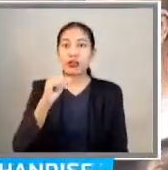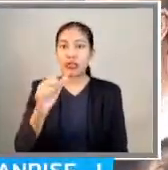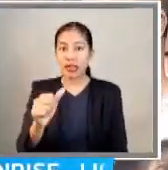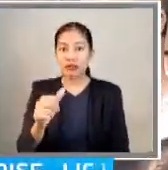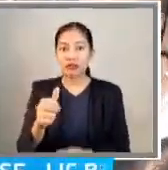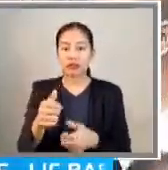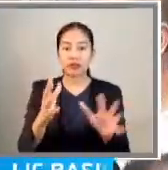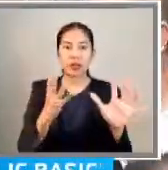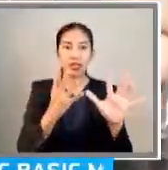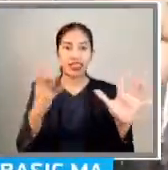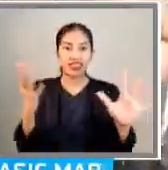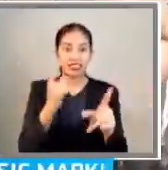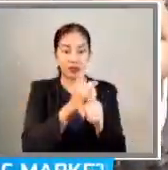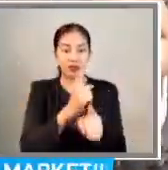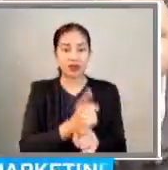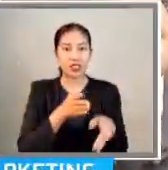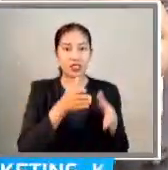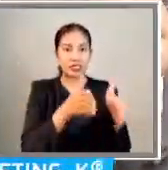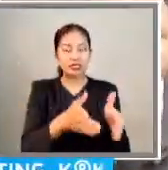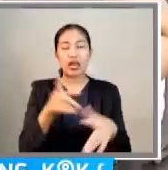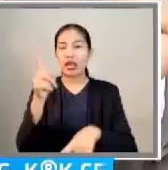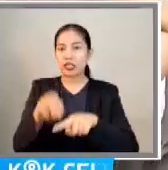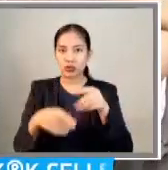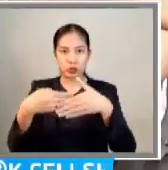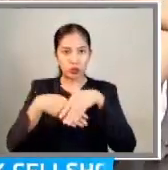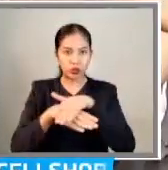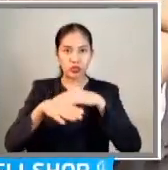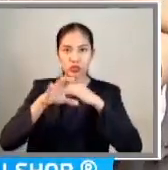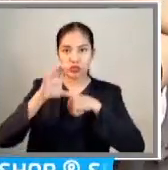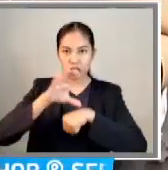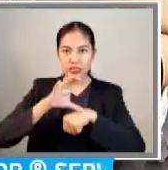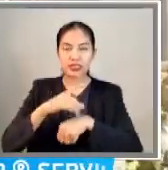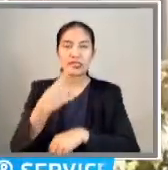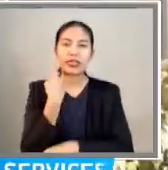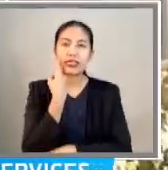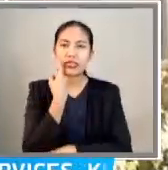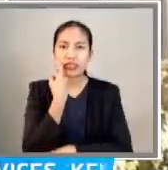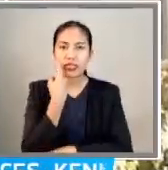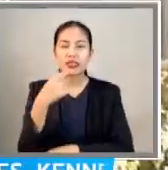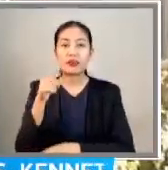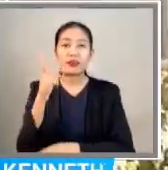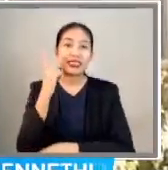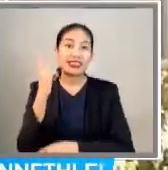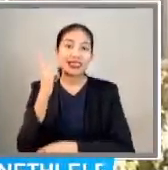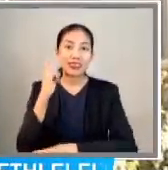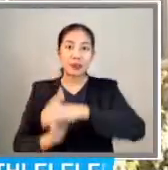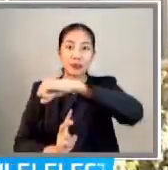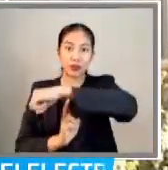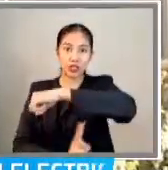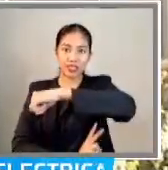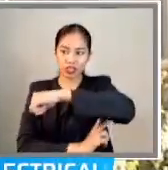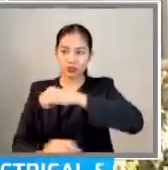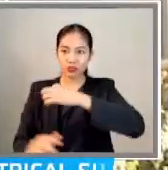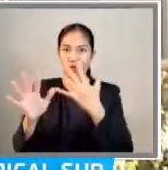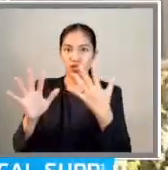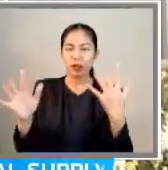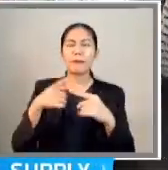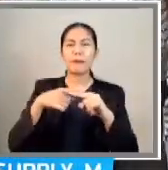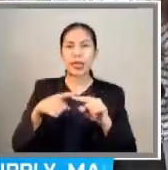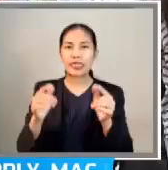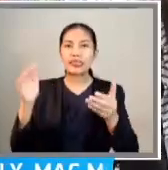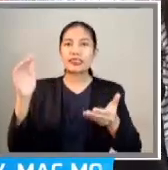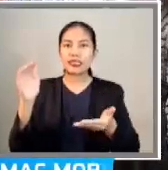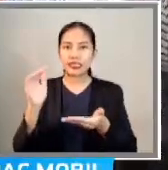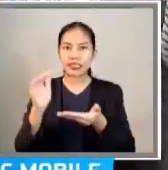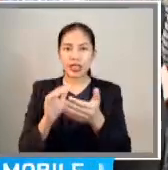loob ng simbahan. Kanina, umabot na sa ilalim ng Quezon Bridge ang pila pero umiikli naman ito. Dahil sa haba ng pila, may mga